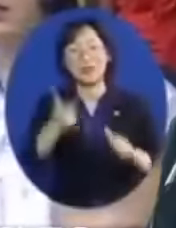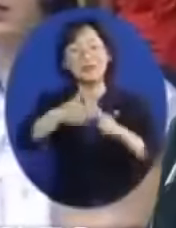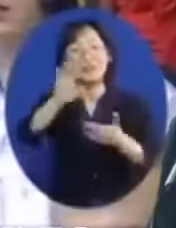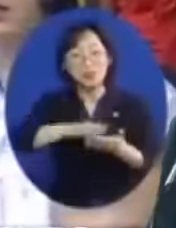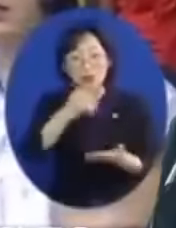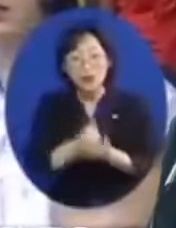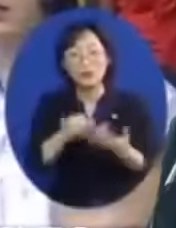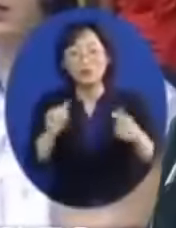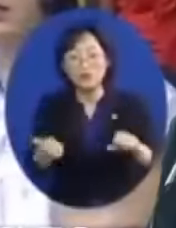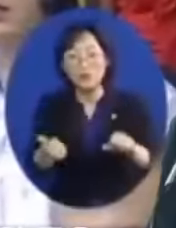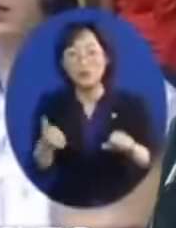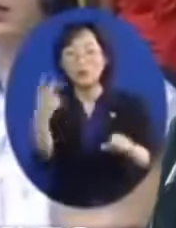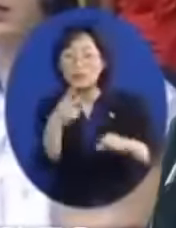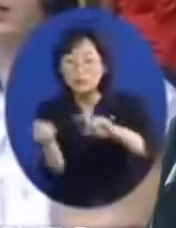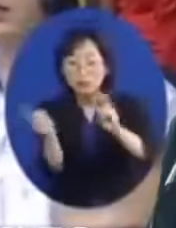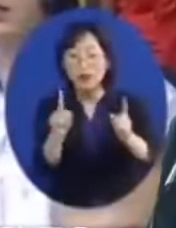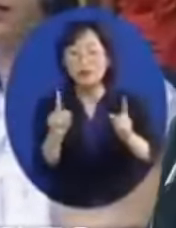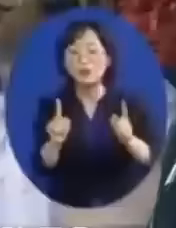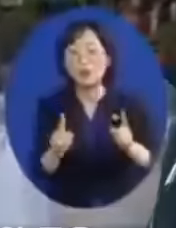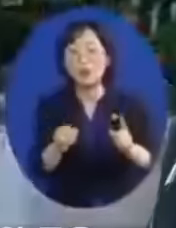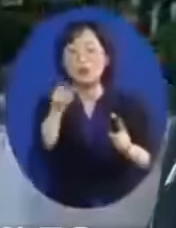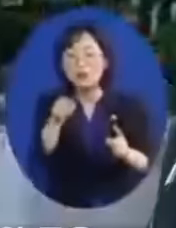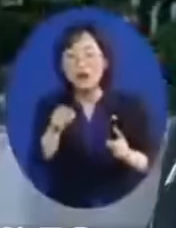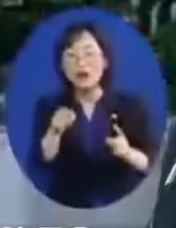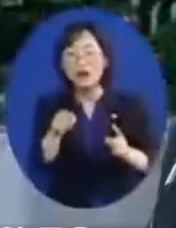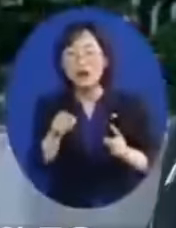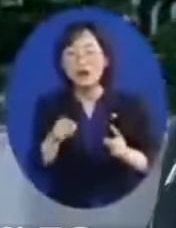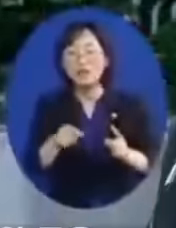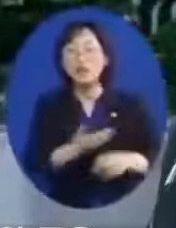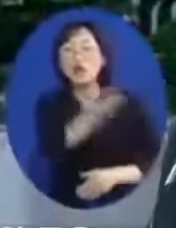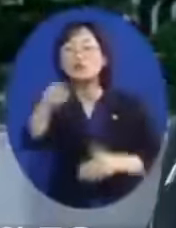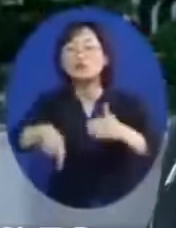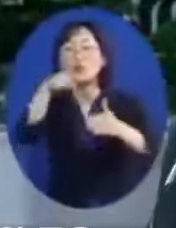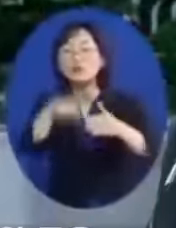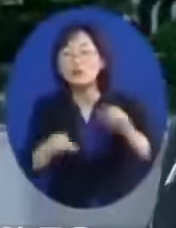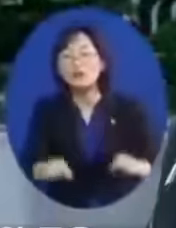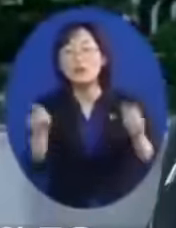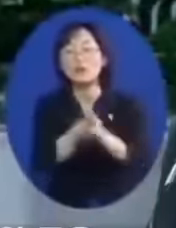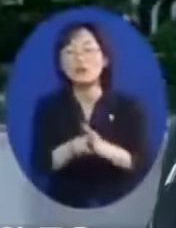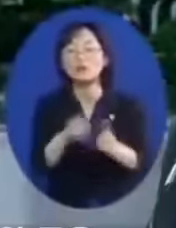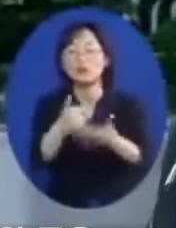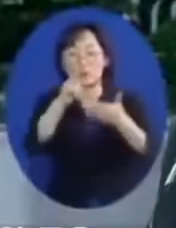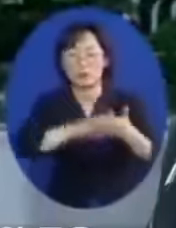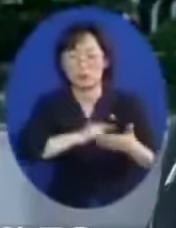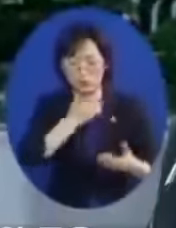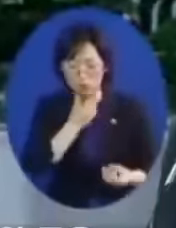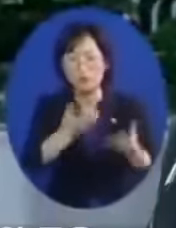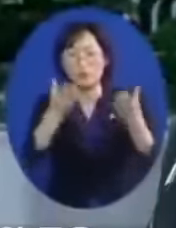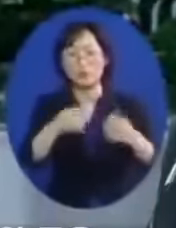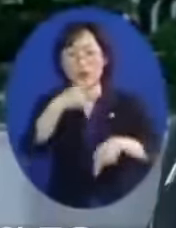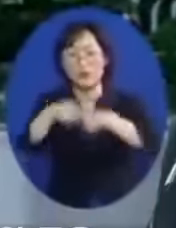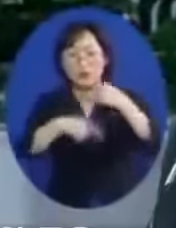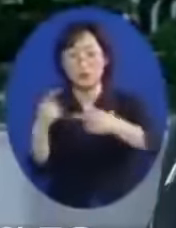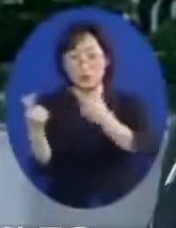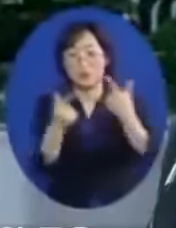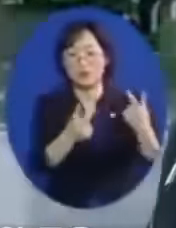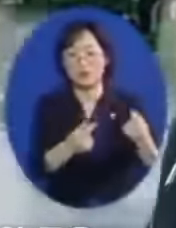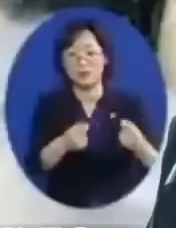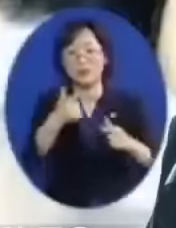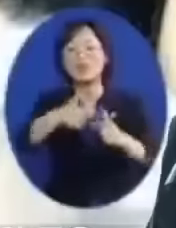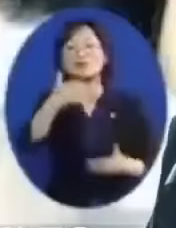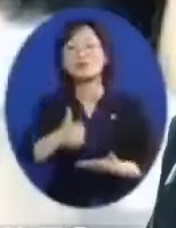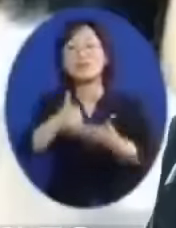그리스도가 죽었다가 부활하심으로 그가 여러분 속에 살아있다고 믿게 되시기를 주님 이름으로 축원합니다. 한번 따라 말씀하세요.